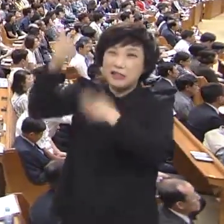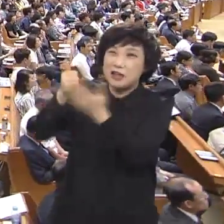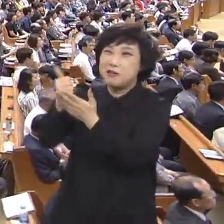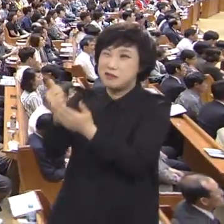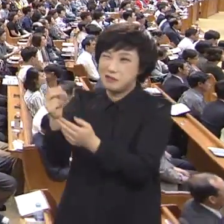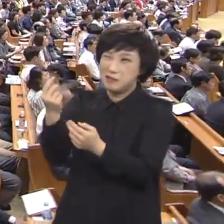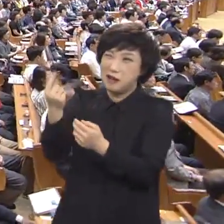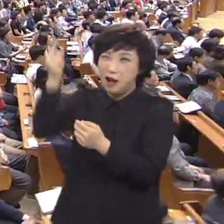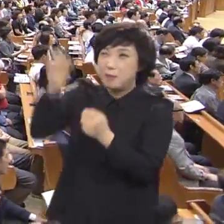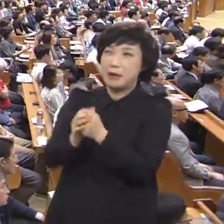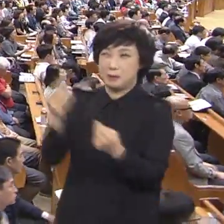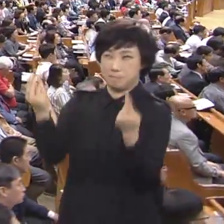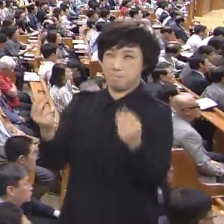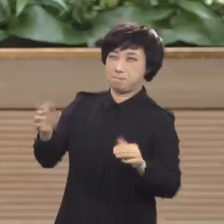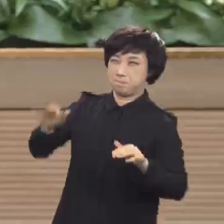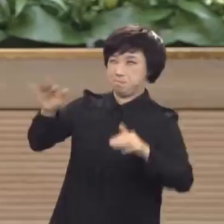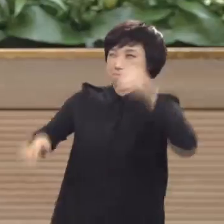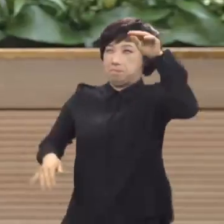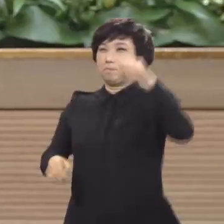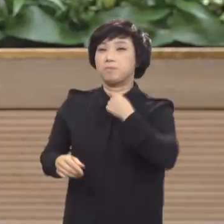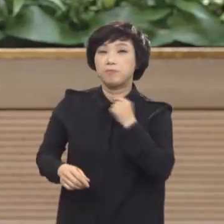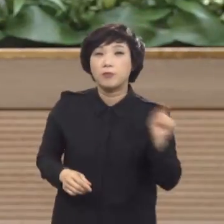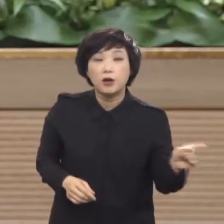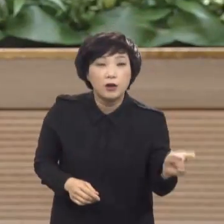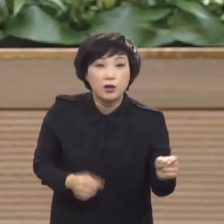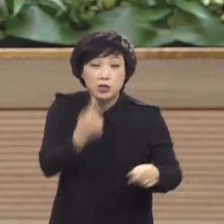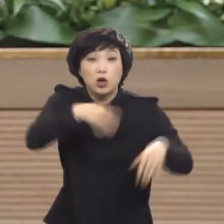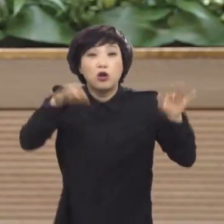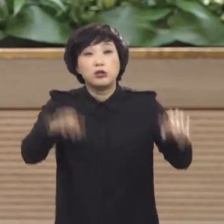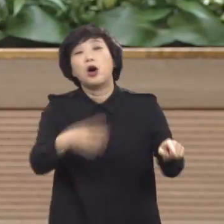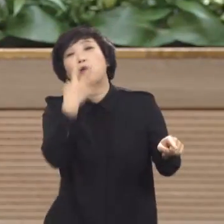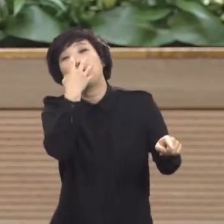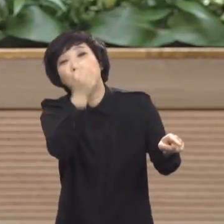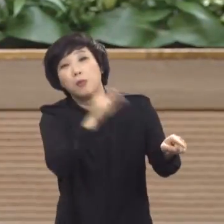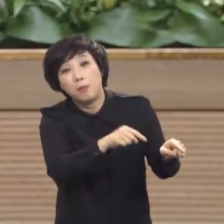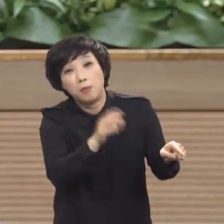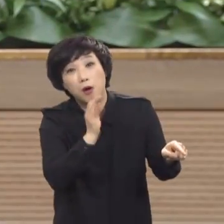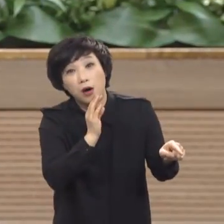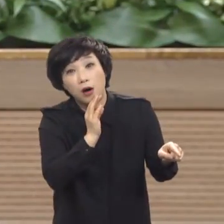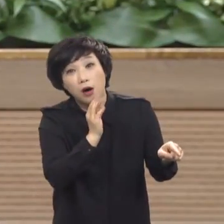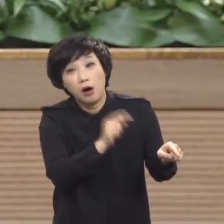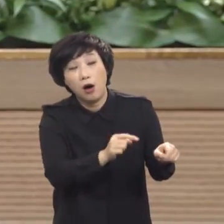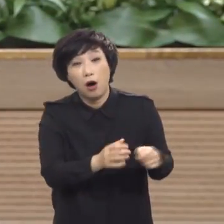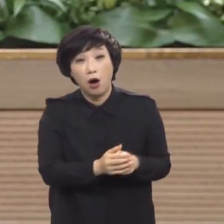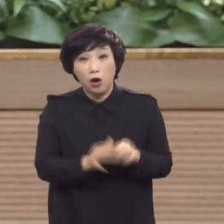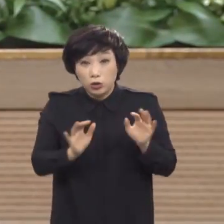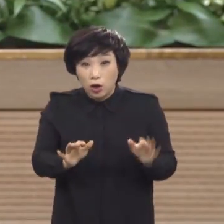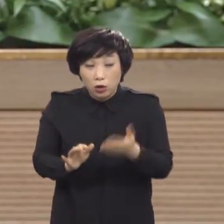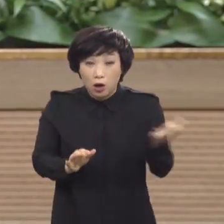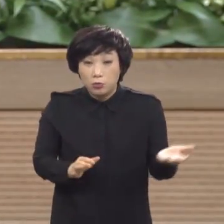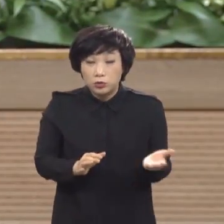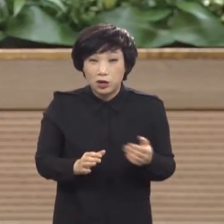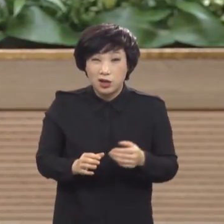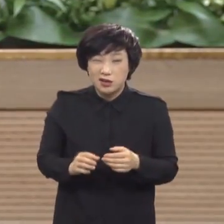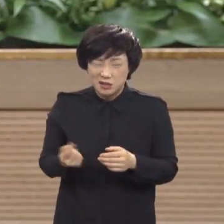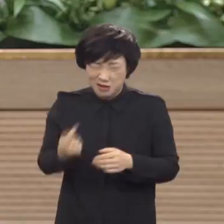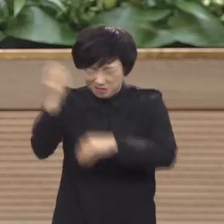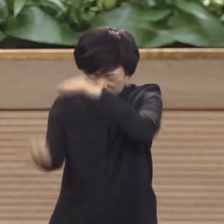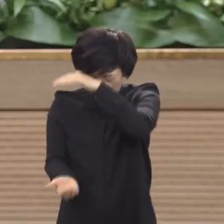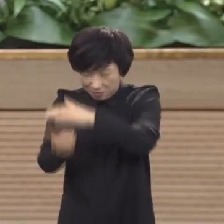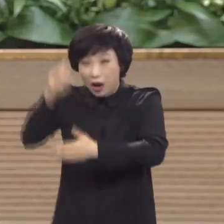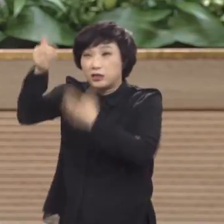자와 비기리라 하도다. 자, 그러니 이놈이 감히 지극히 높은 자와